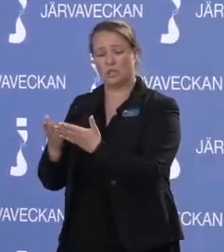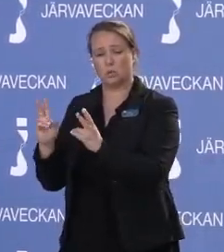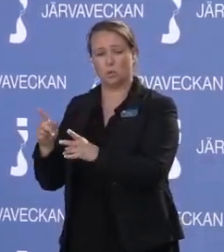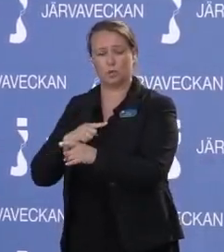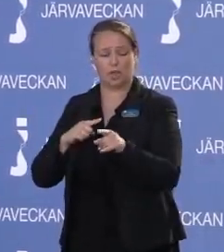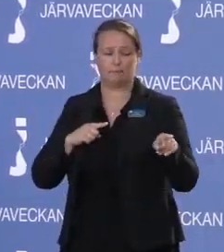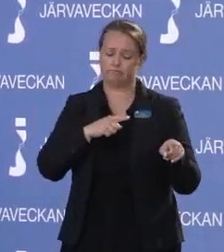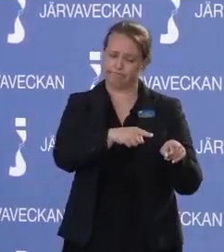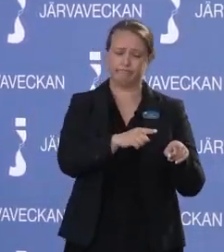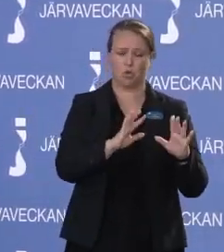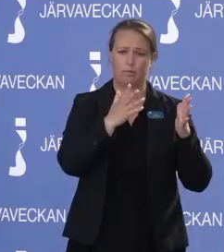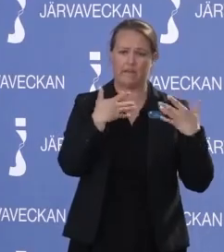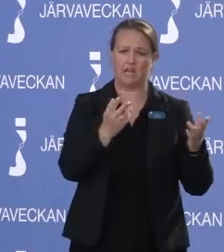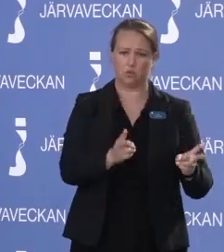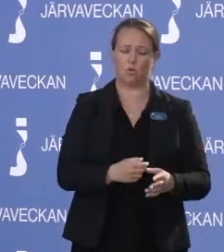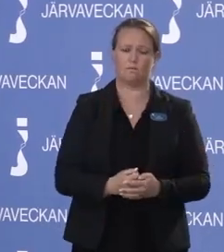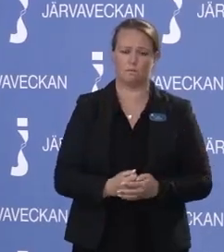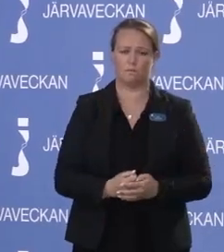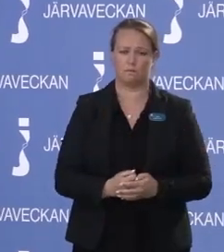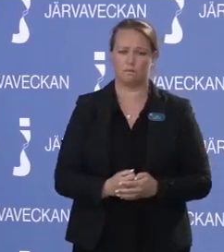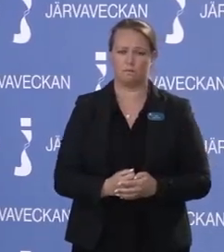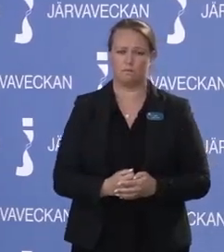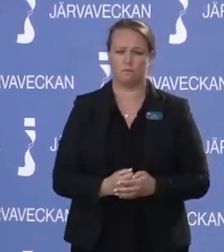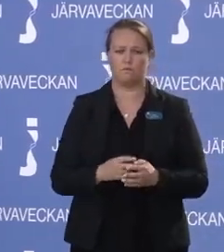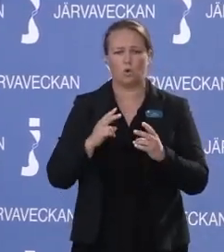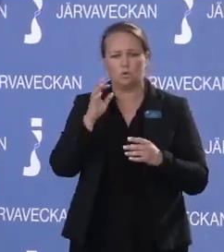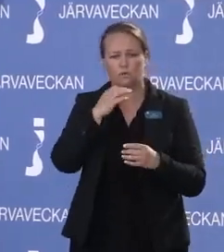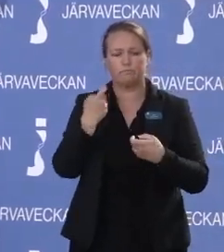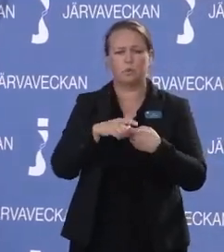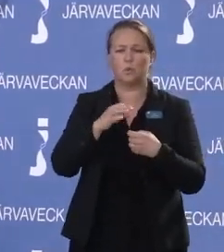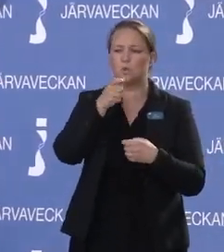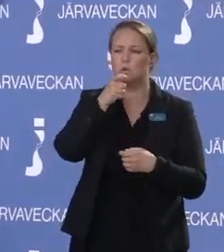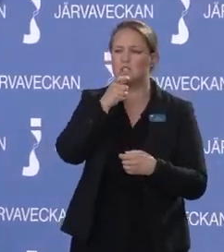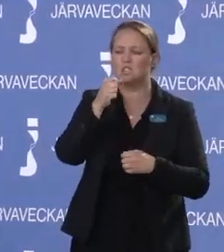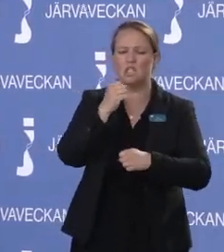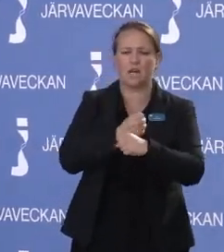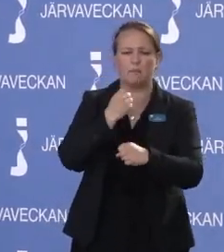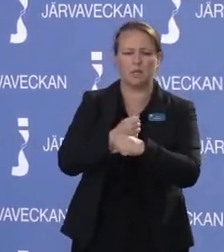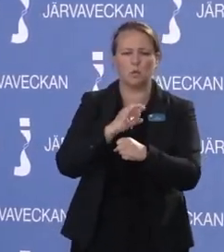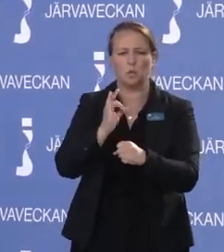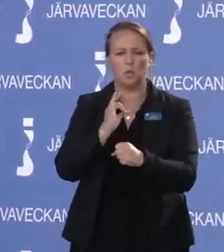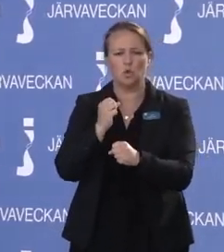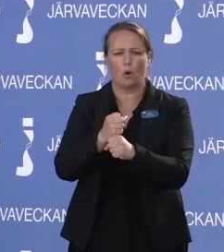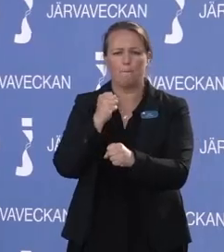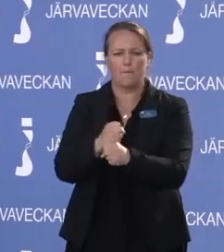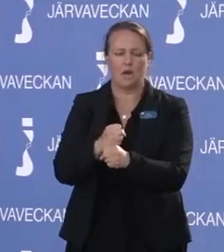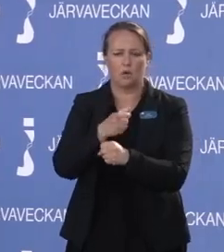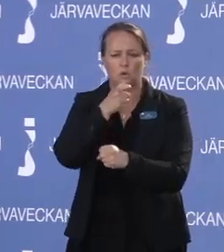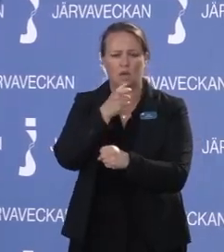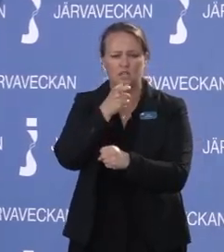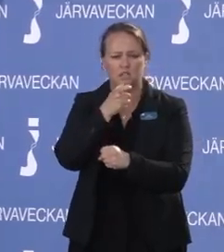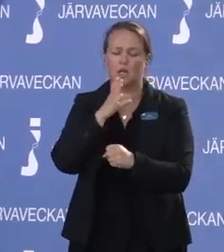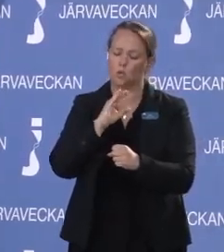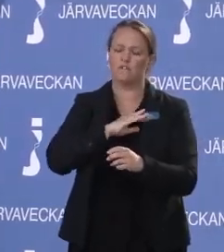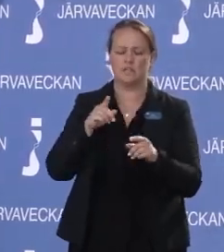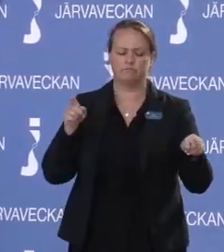upplevelserna. Även på frågor kring hur journalistiskt arbete går till Där ser vi skillnader i vad man upplever och vad